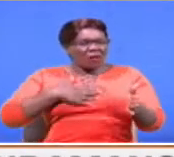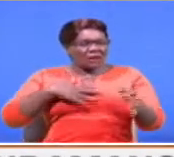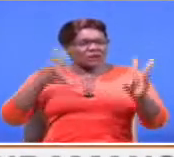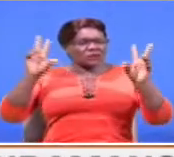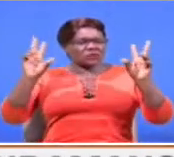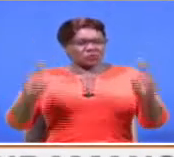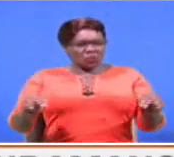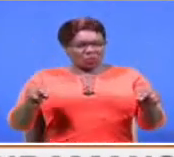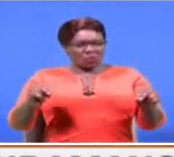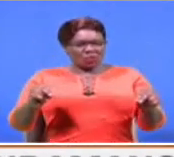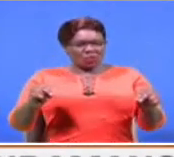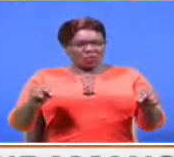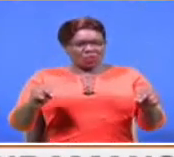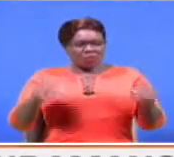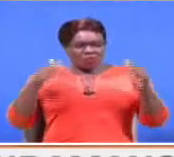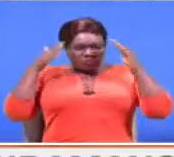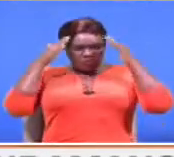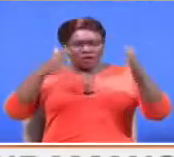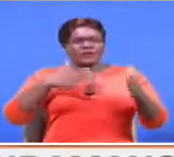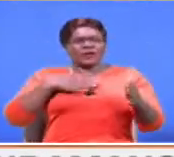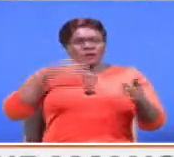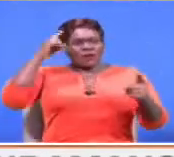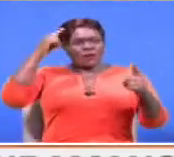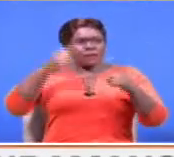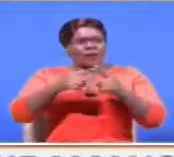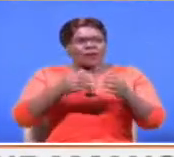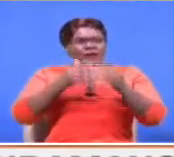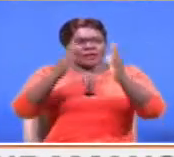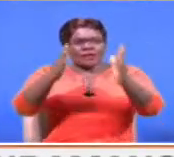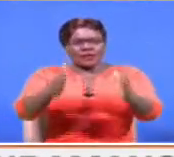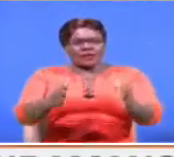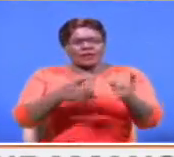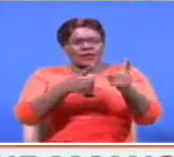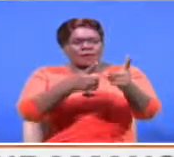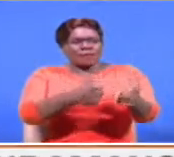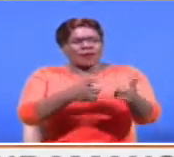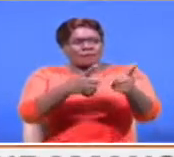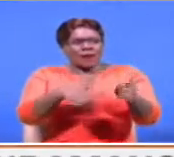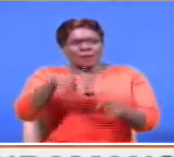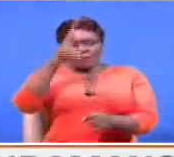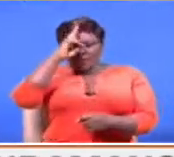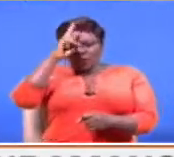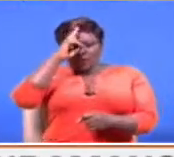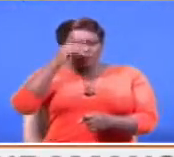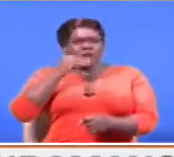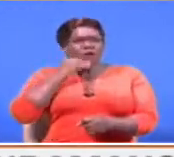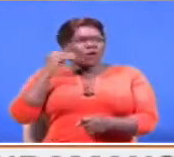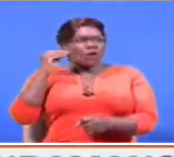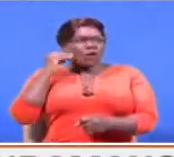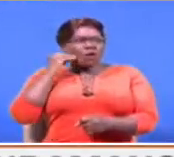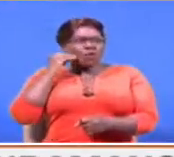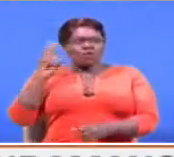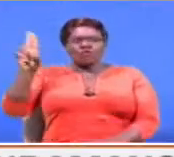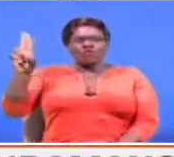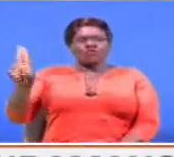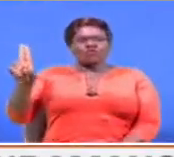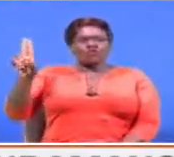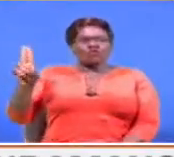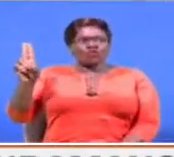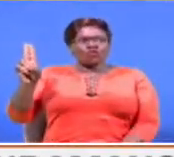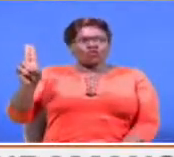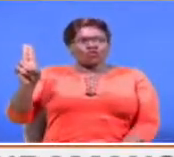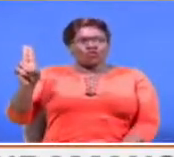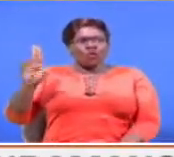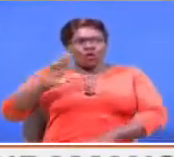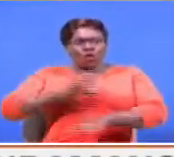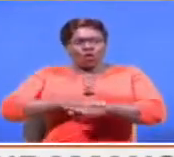from pursuing the cause. Haya najiri huku viongozi wakikashifu maafisa waliofika nyumbani kwa mwanawe Kenyatta Jomo